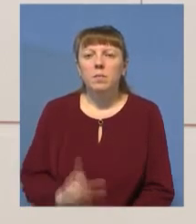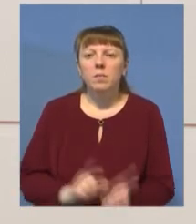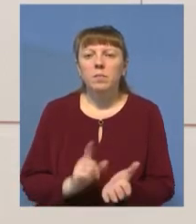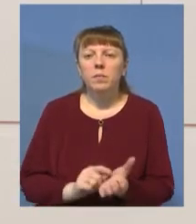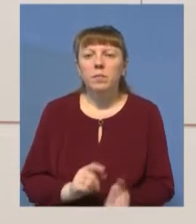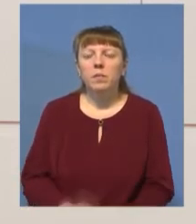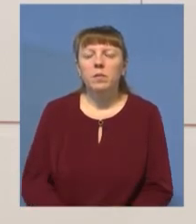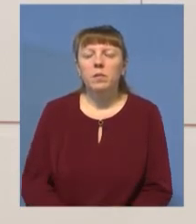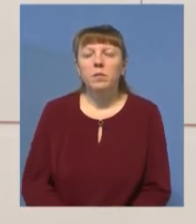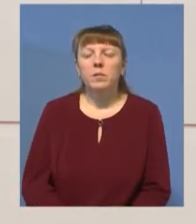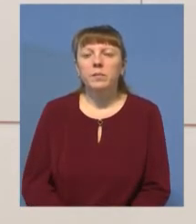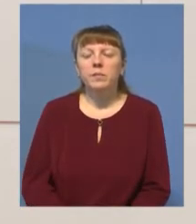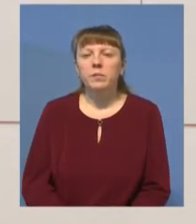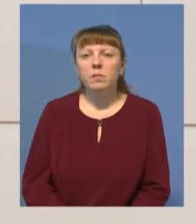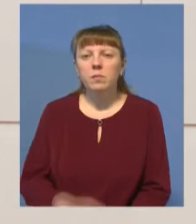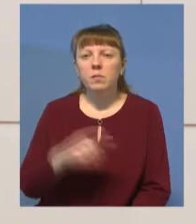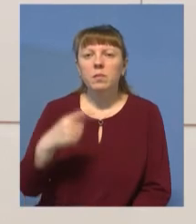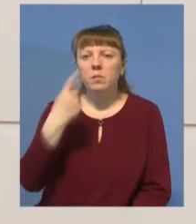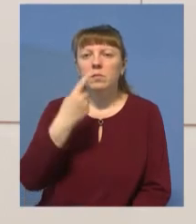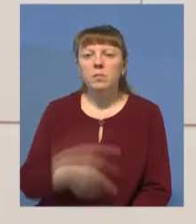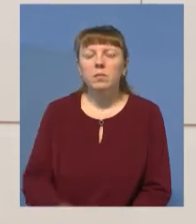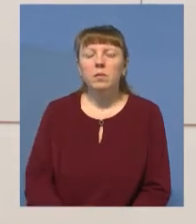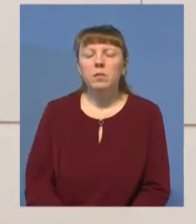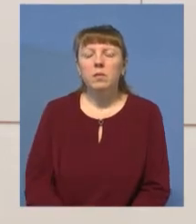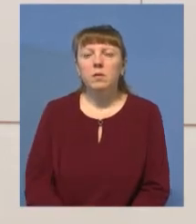пенсионерам. Все другие лица, они на